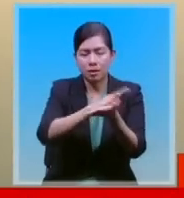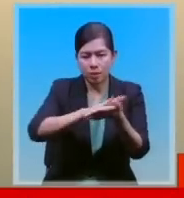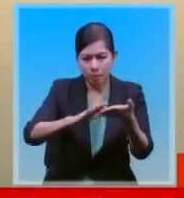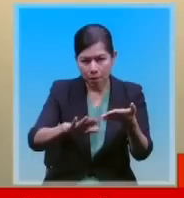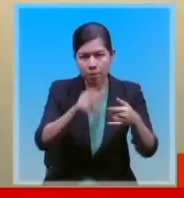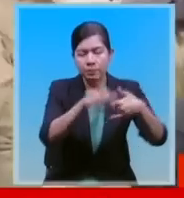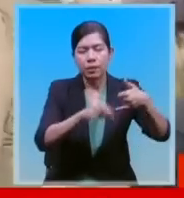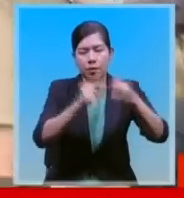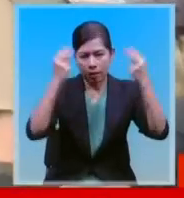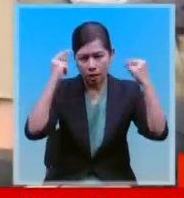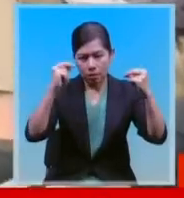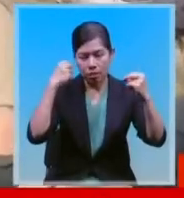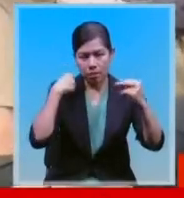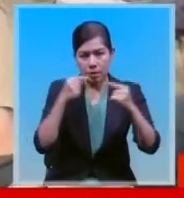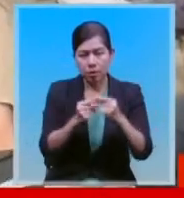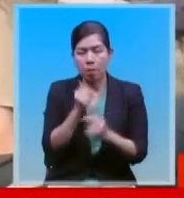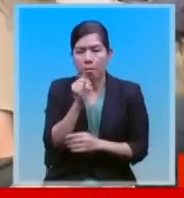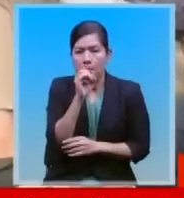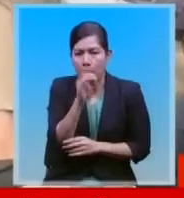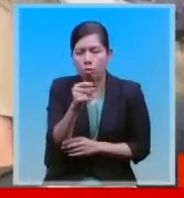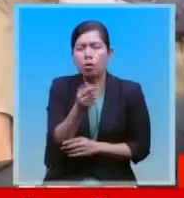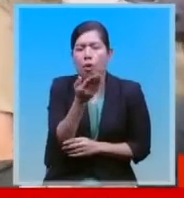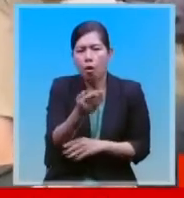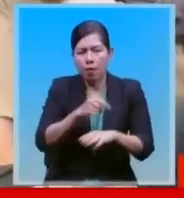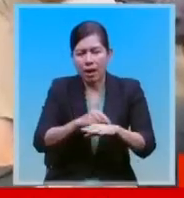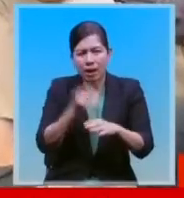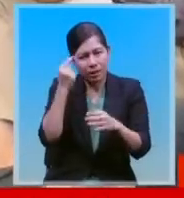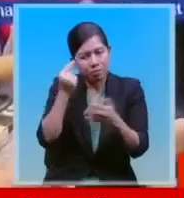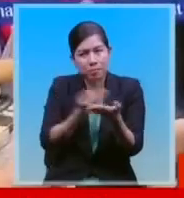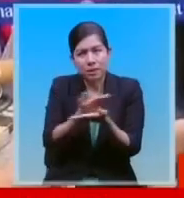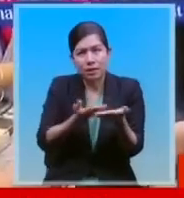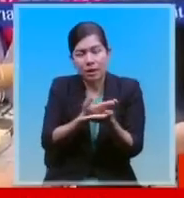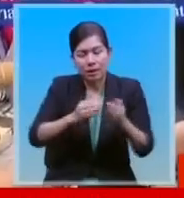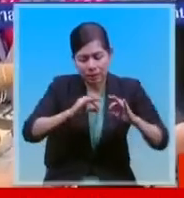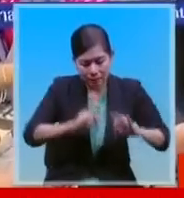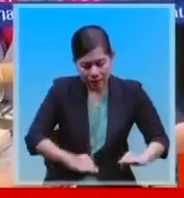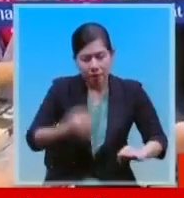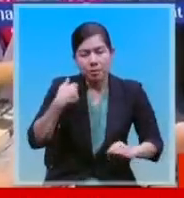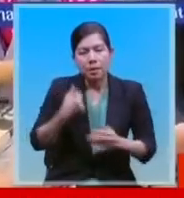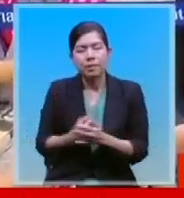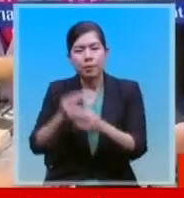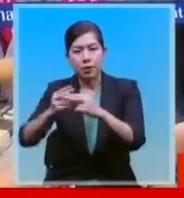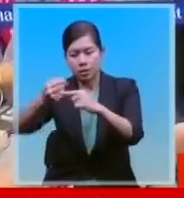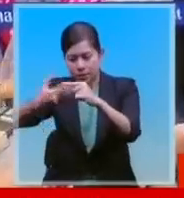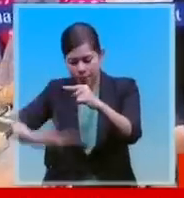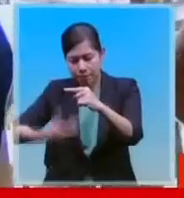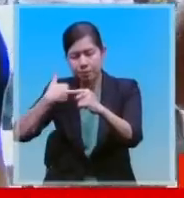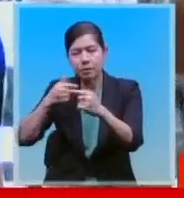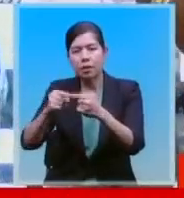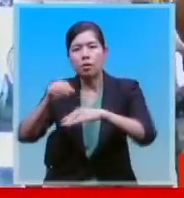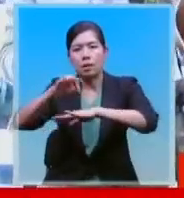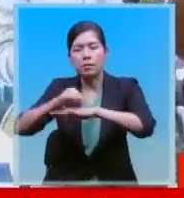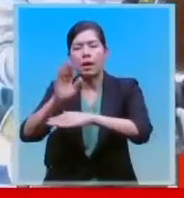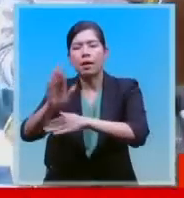มนตรียังคงออกมาย้ำนะคะว่าขอเวลาตัดสินใจและพิจารณารับเป็นบัญชีรายชื่อนายกรัฐมนตรีของพรรค